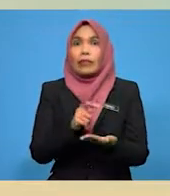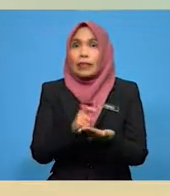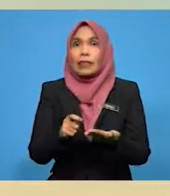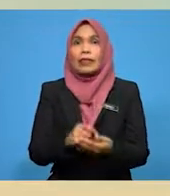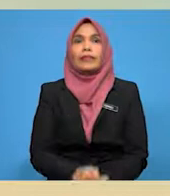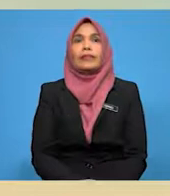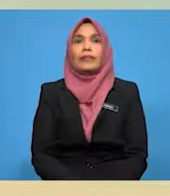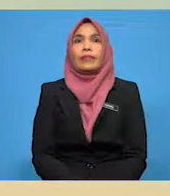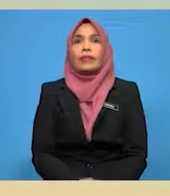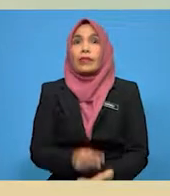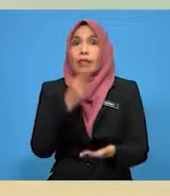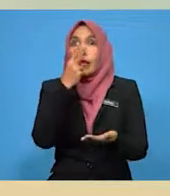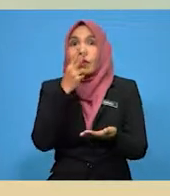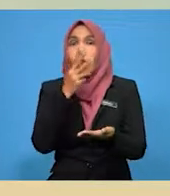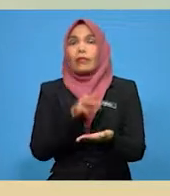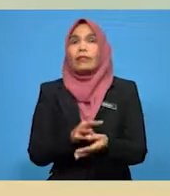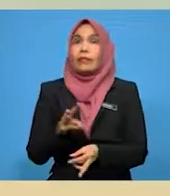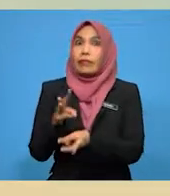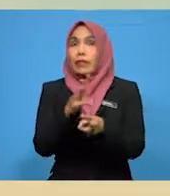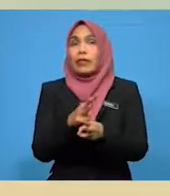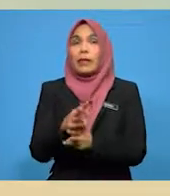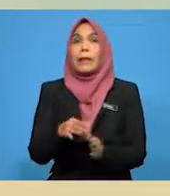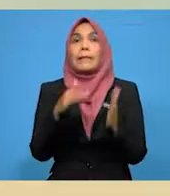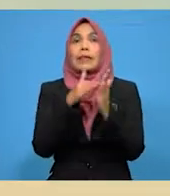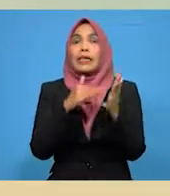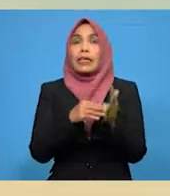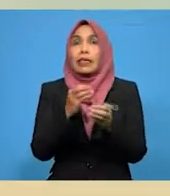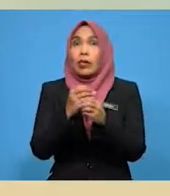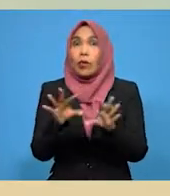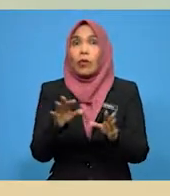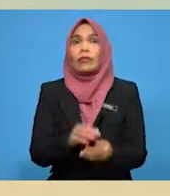memantau bilangan telur tetasan yang dimasukkan ke dalam seta,